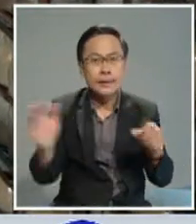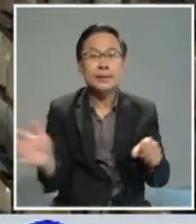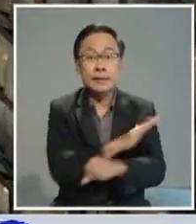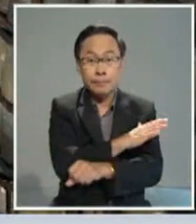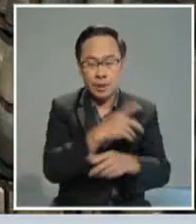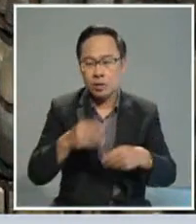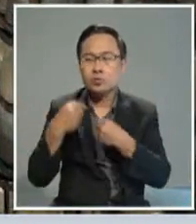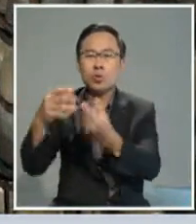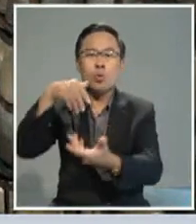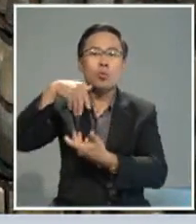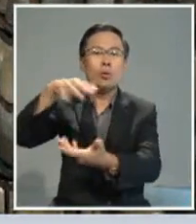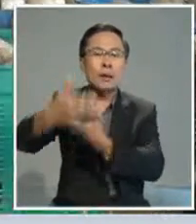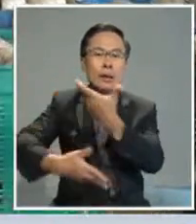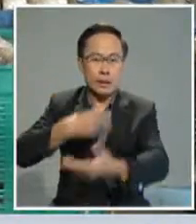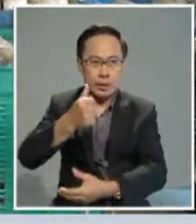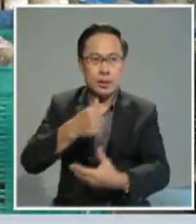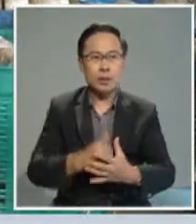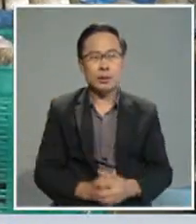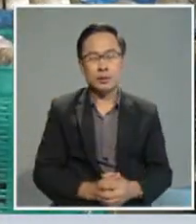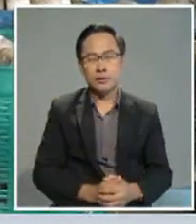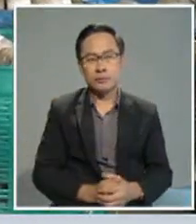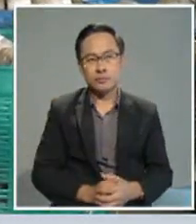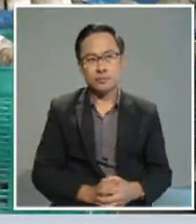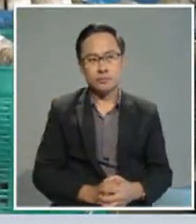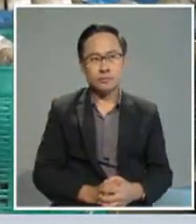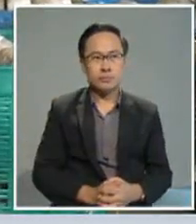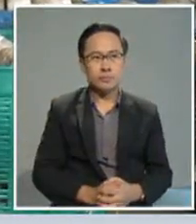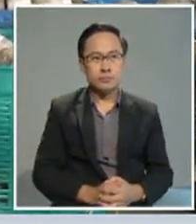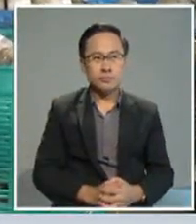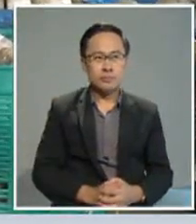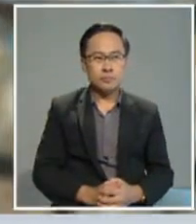ลูกค้าไปพอแล้ว คือทำขายเลย คุณภาพ คือนโยบายธกส.